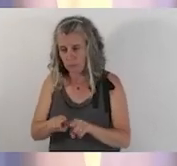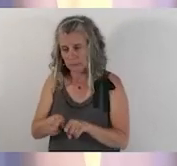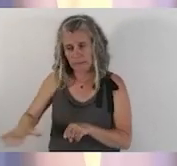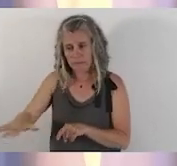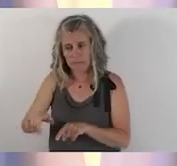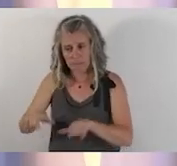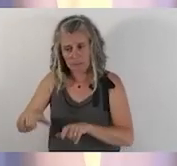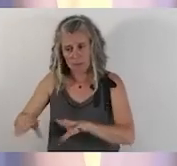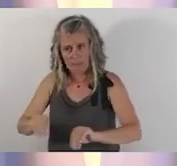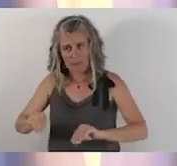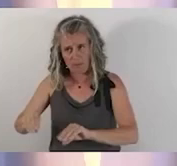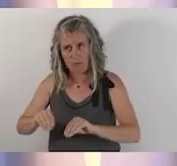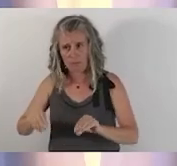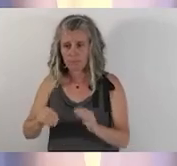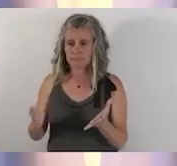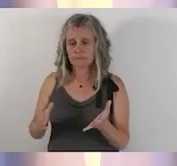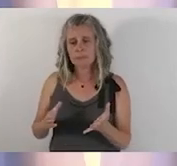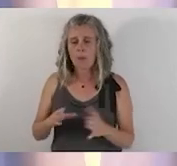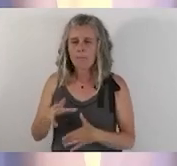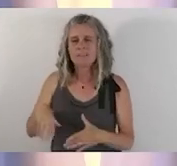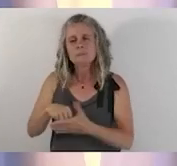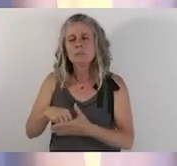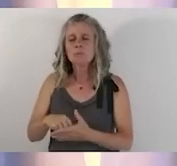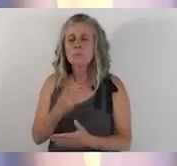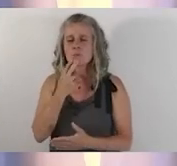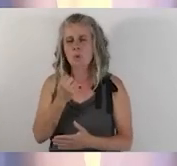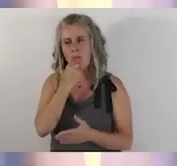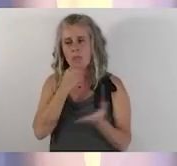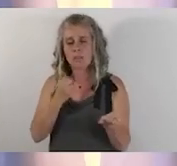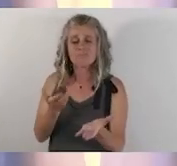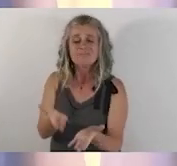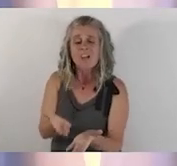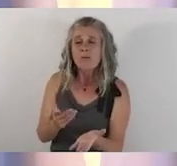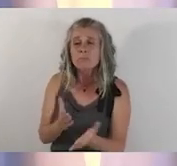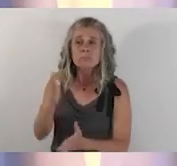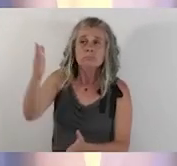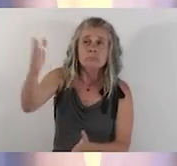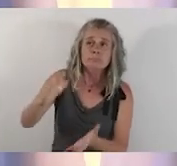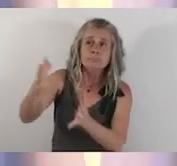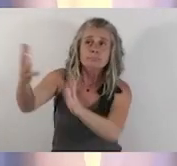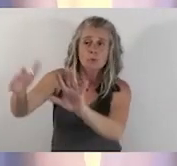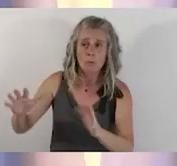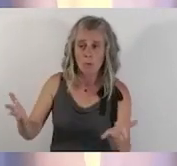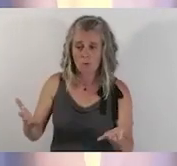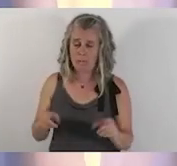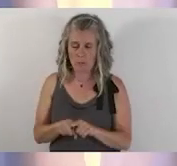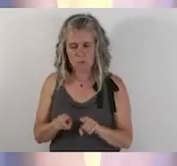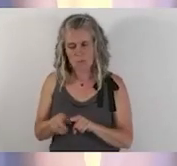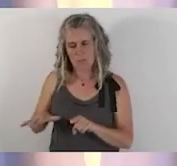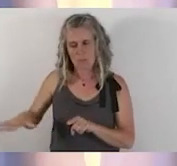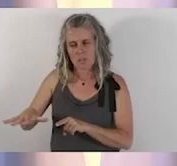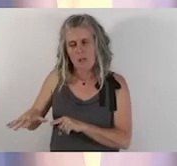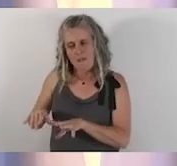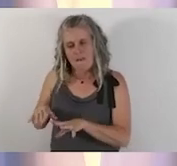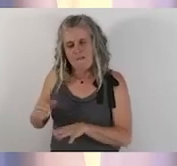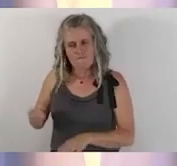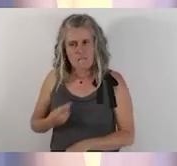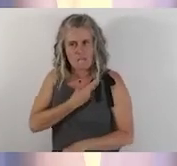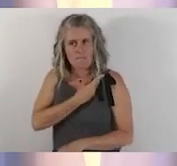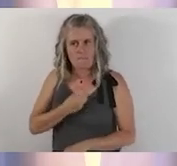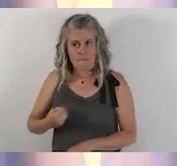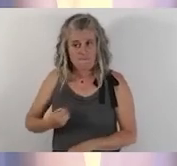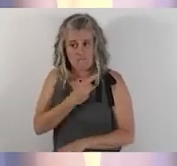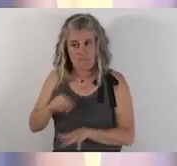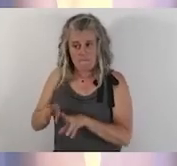pour l'avenir du site. Nous sommes aussi en contact avec les familles des victimes qui nous ont demandé d'être associés